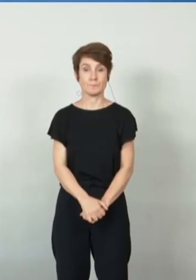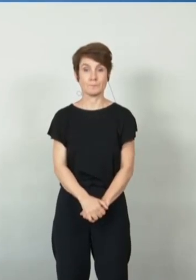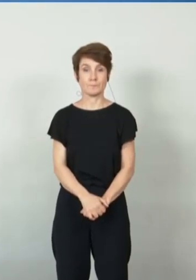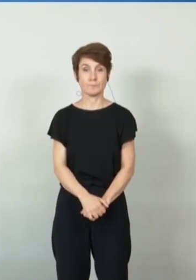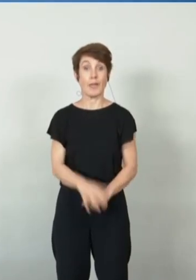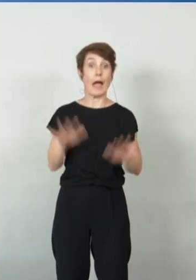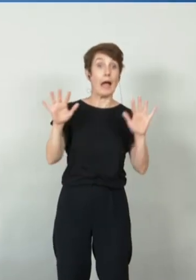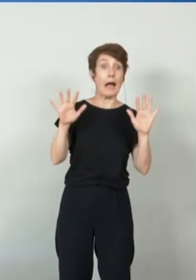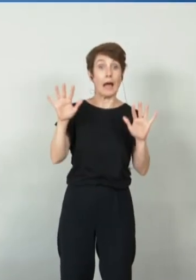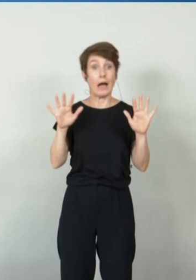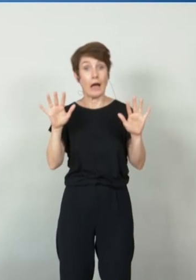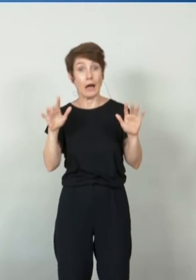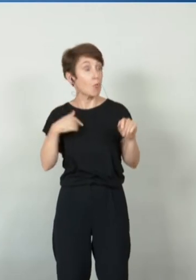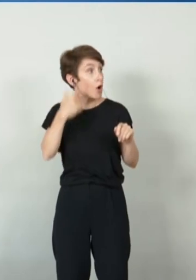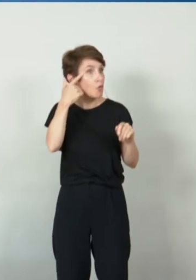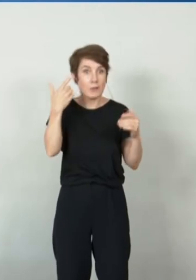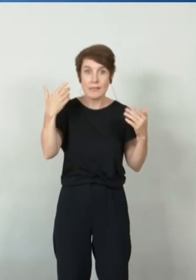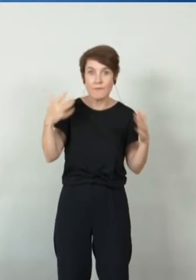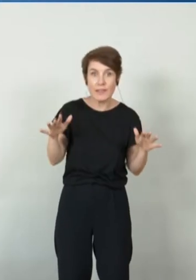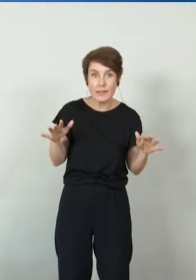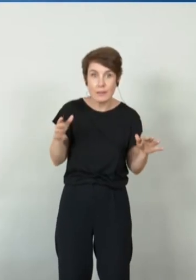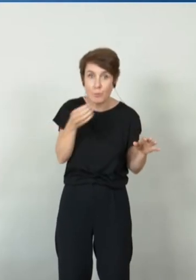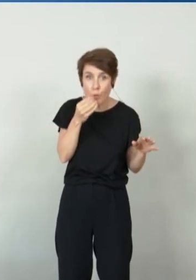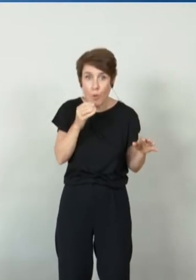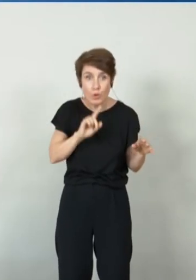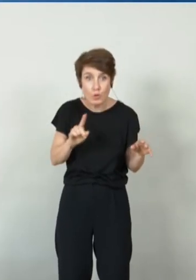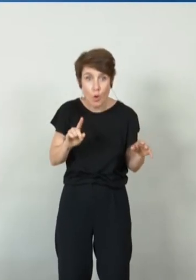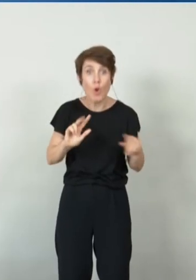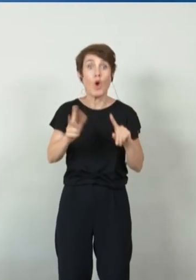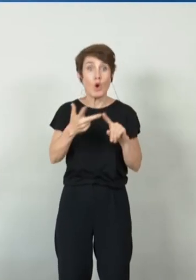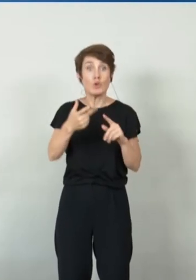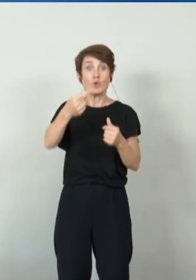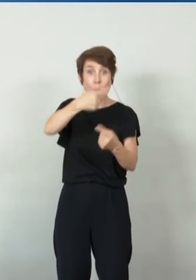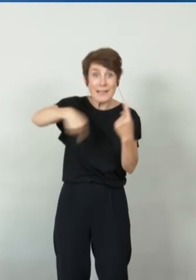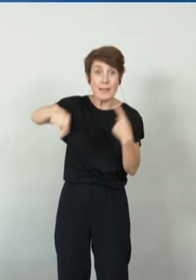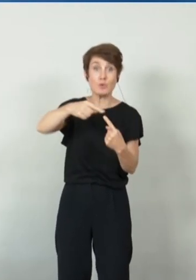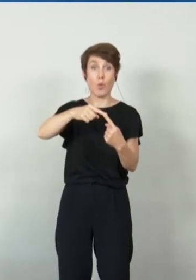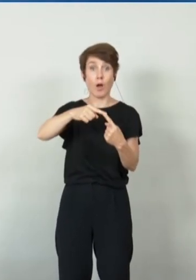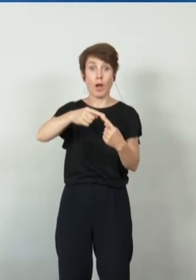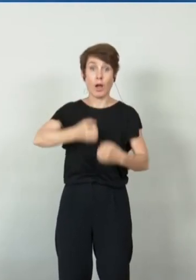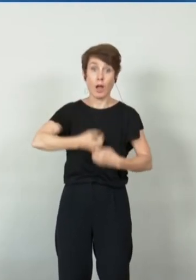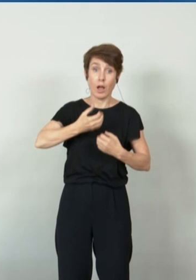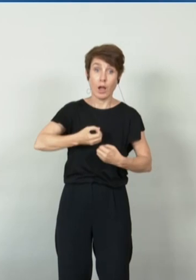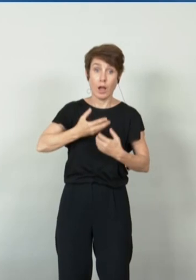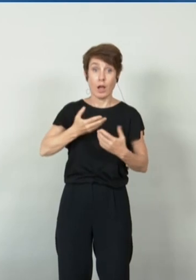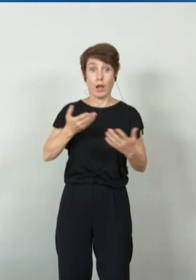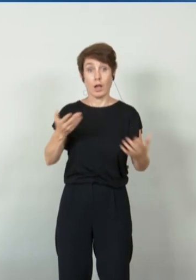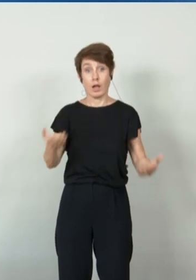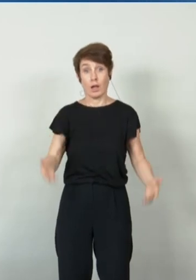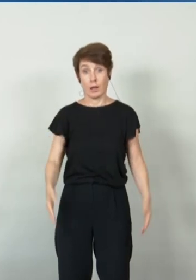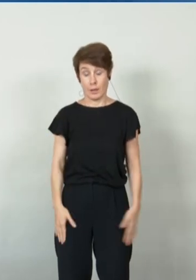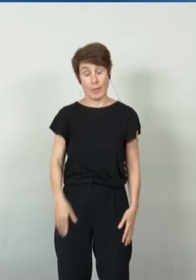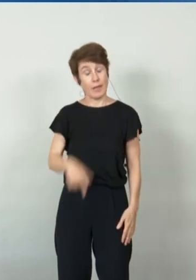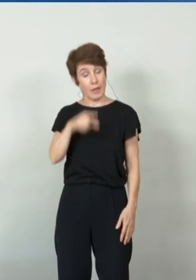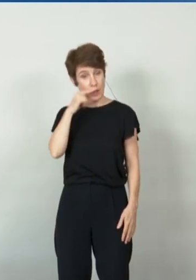je pensais que c'était terminé mais non troisième tour et ben Monsieur clouaire